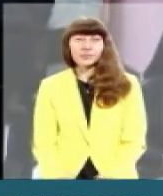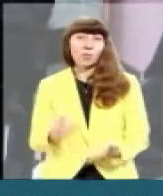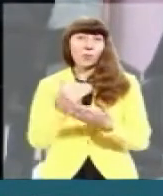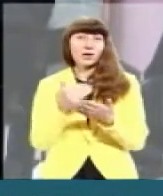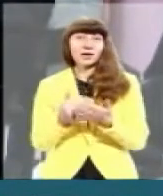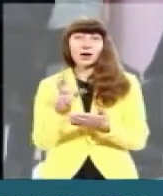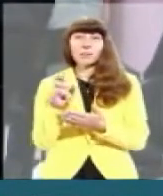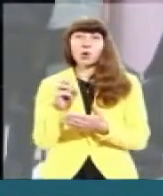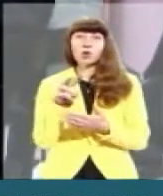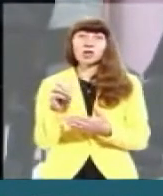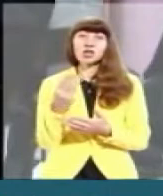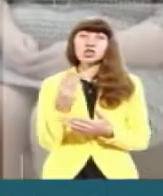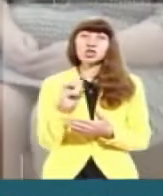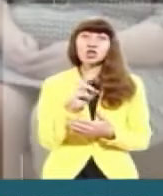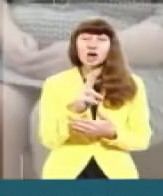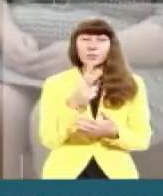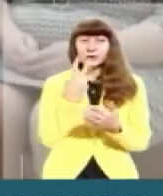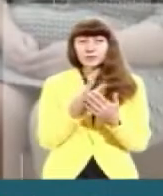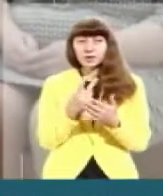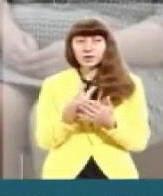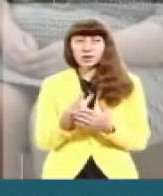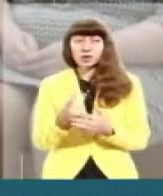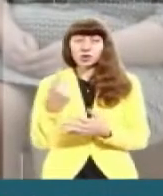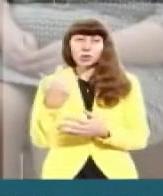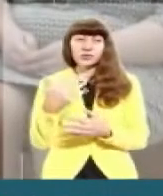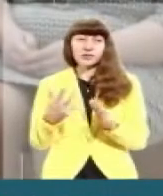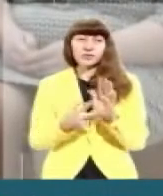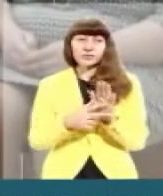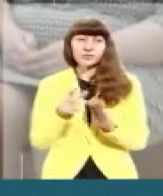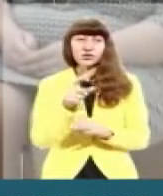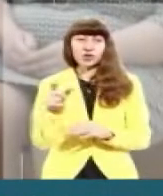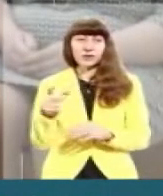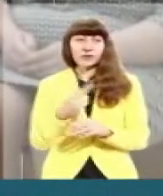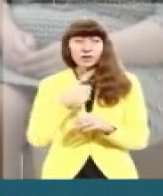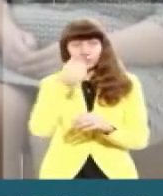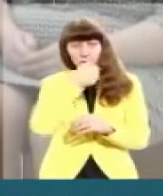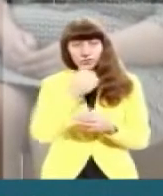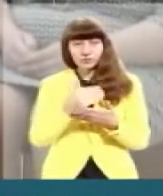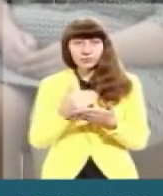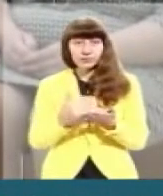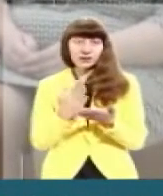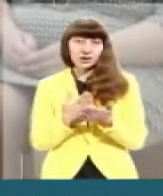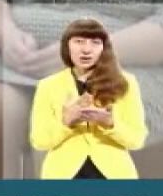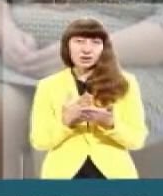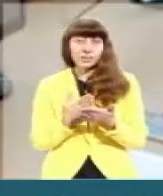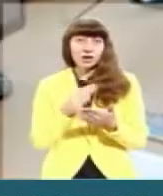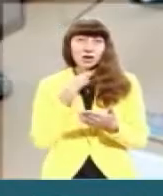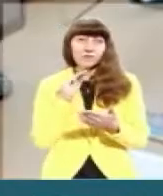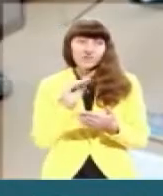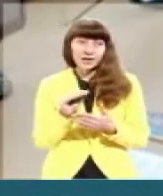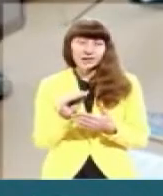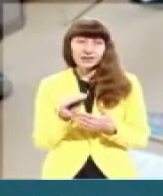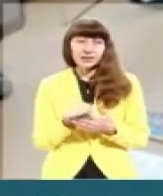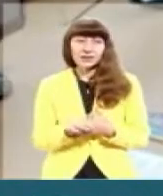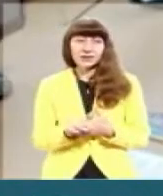көздейді. Биылғы аталған тізімге Big Data, архитектор, жасанды интеллект, интерфейстердің дизайны сынды өзекті мамандықтар